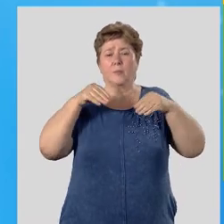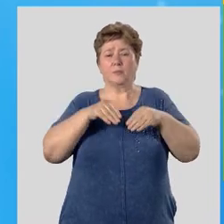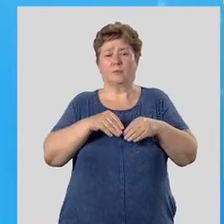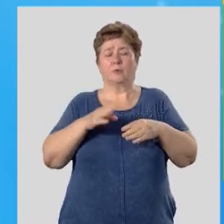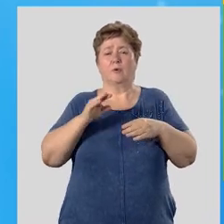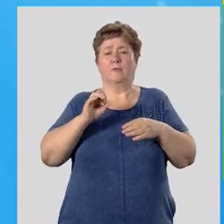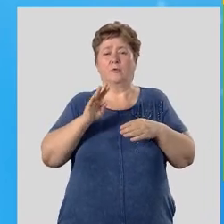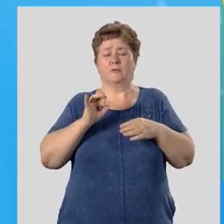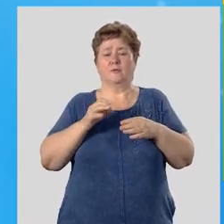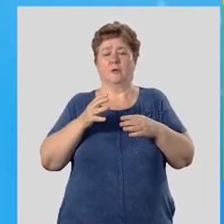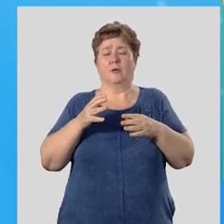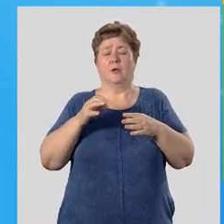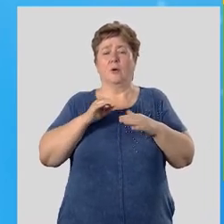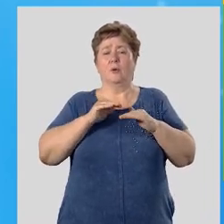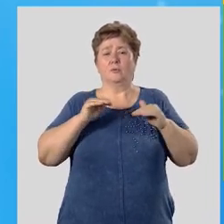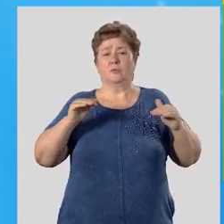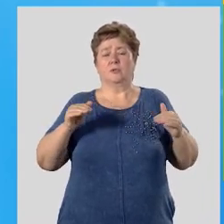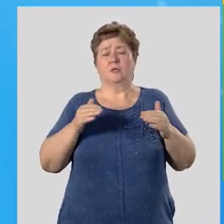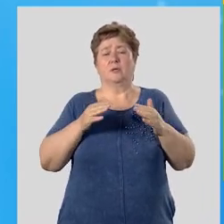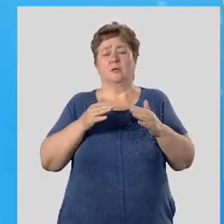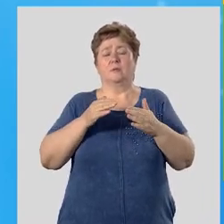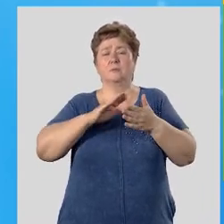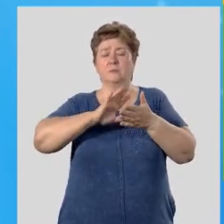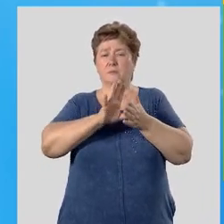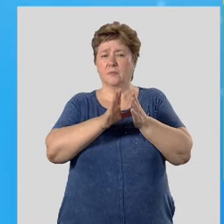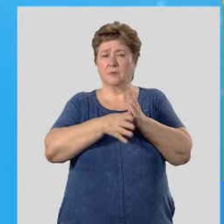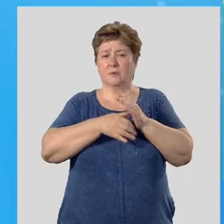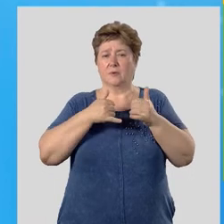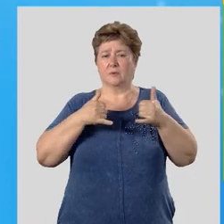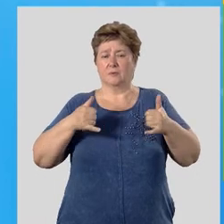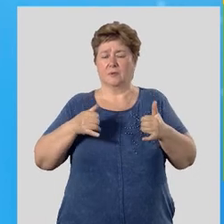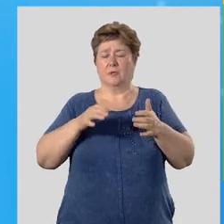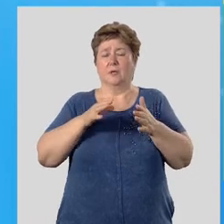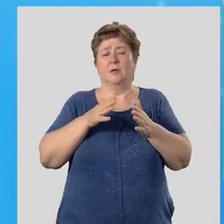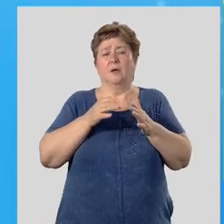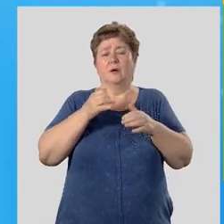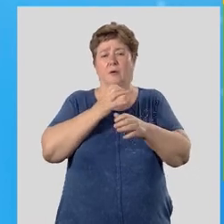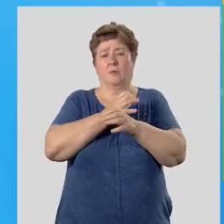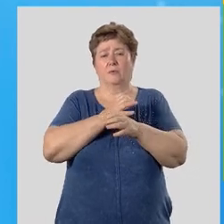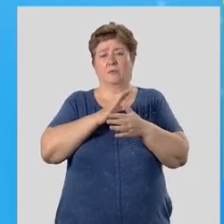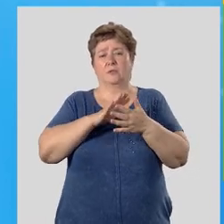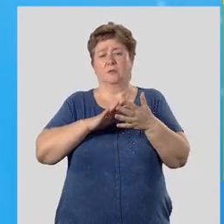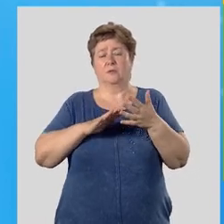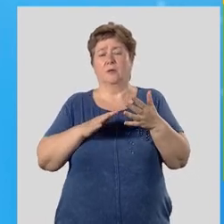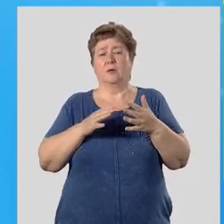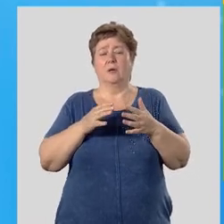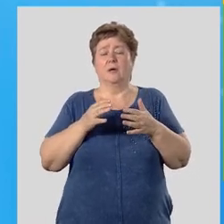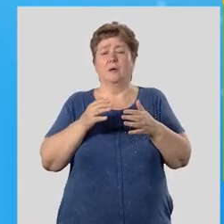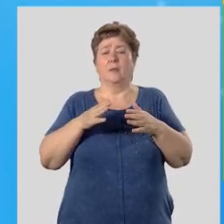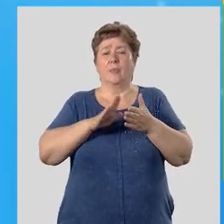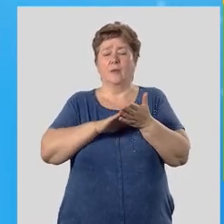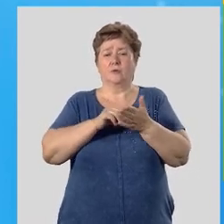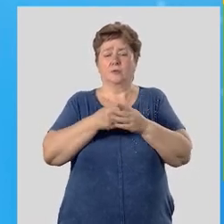поступлении фосфора у детей замедляются рост и развитие костной ткани.